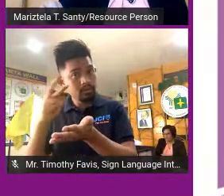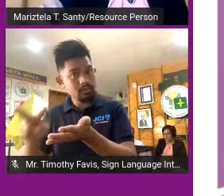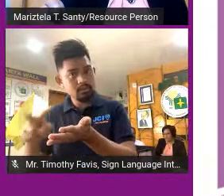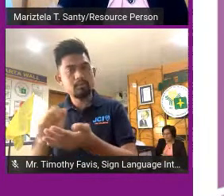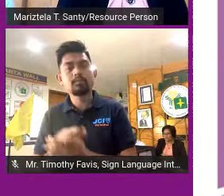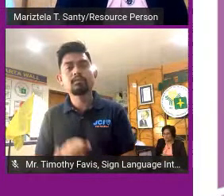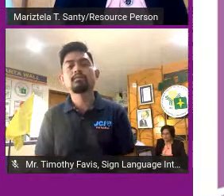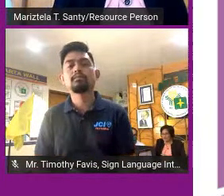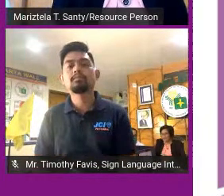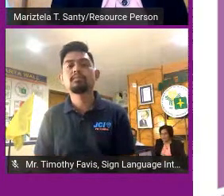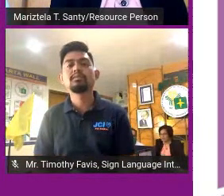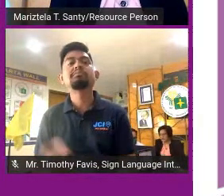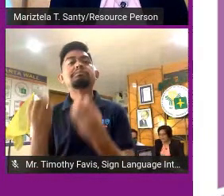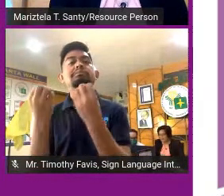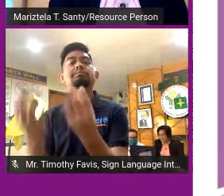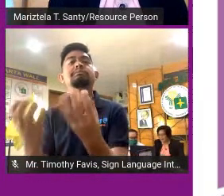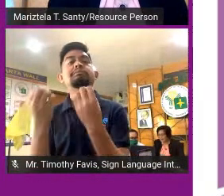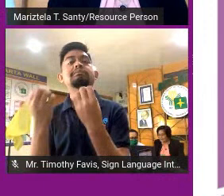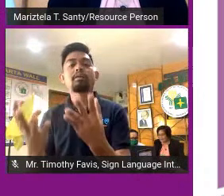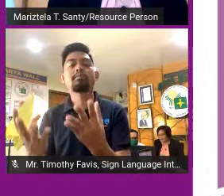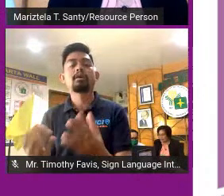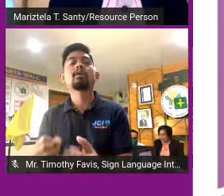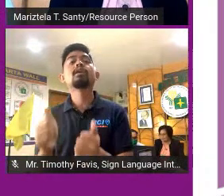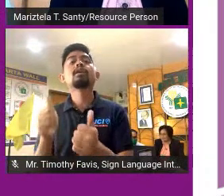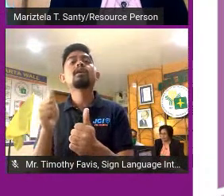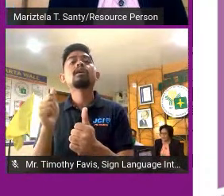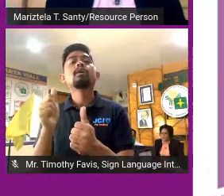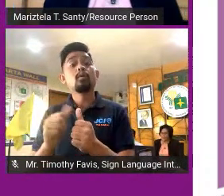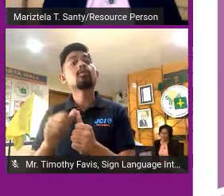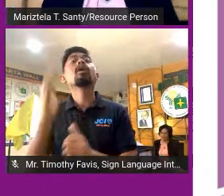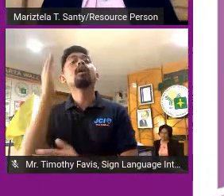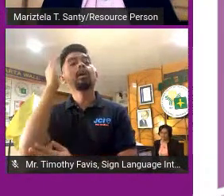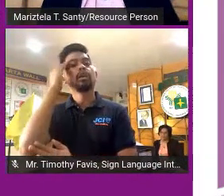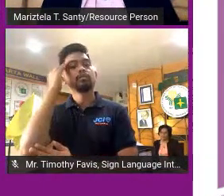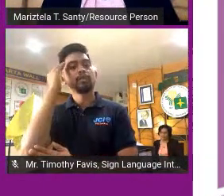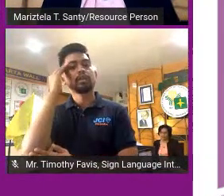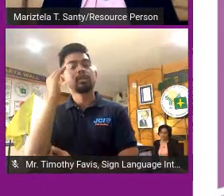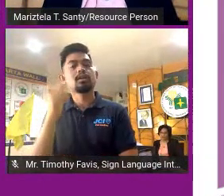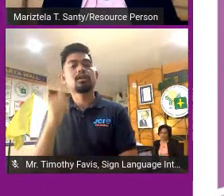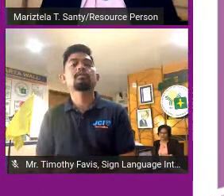medyo ano to. Alam na natin ito, pero may nakaano.